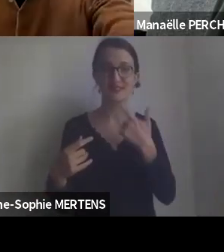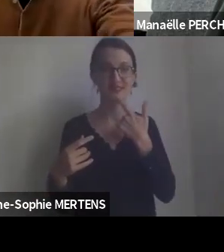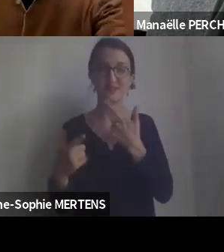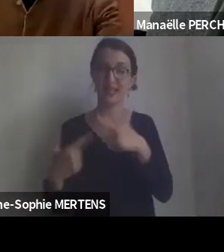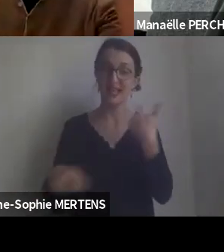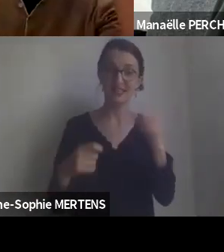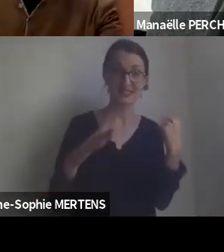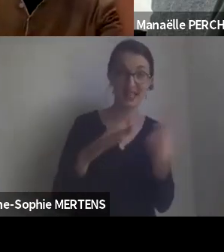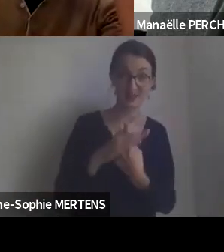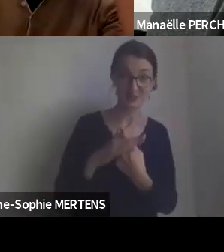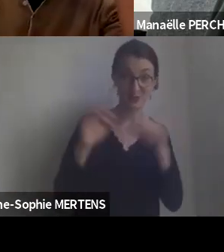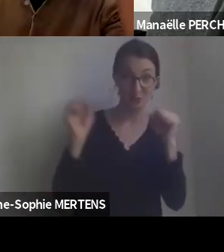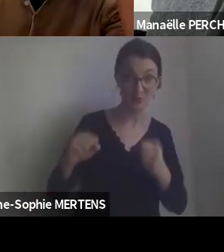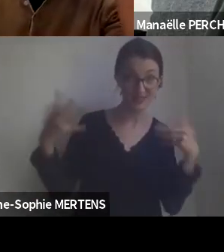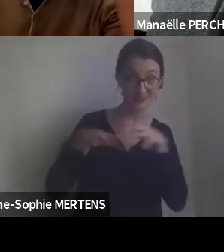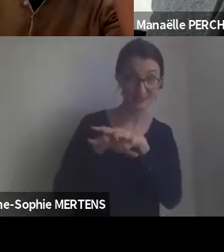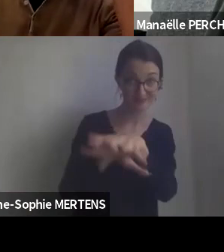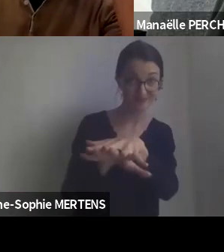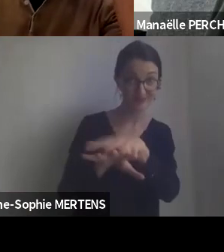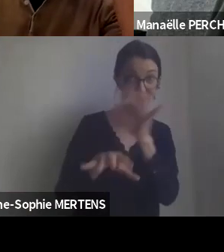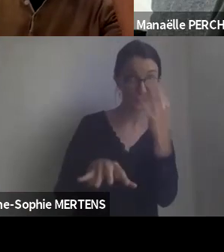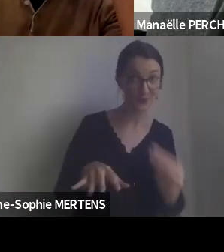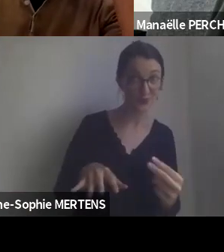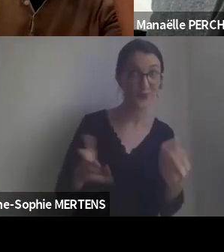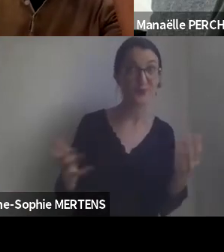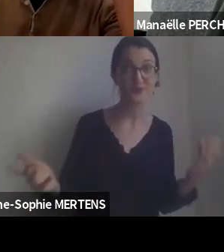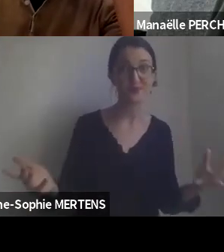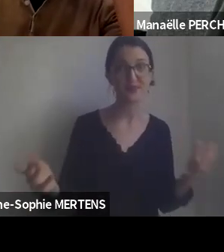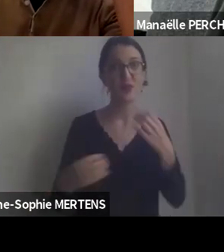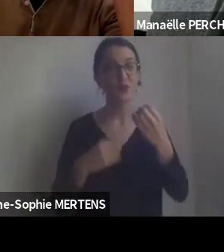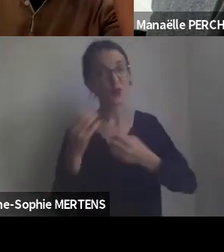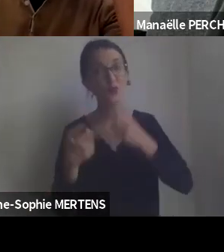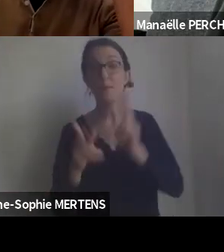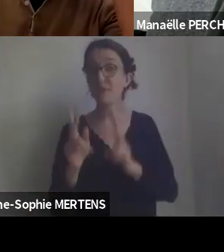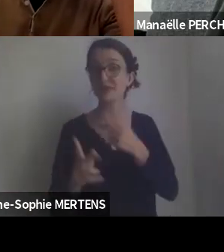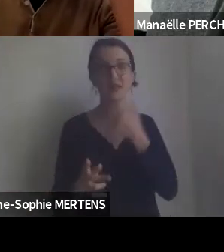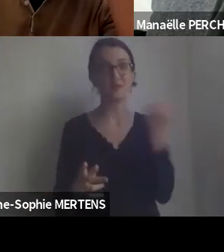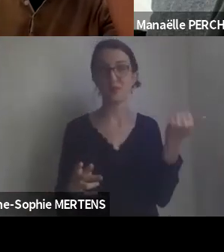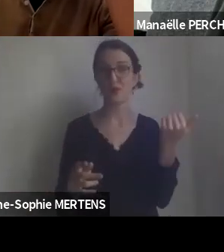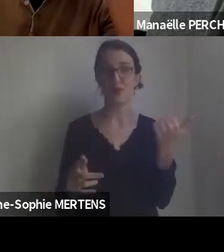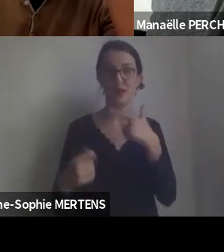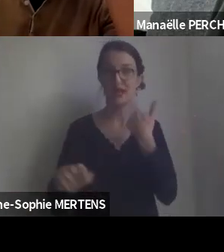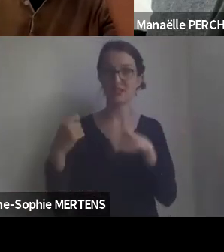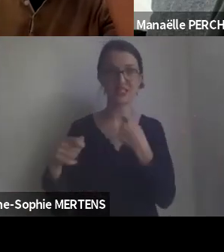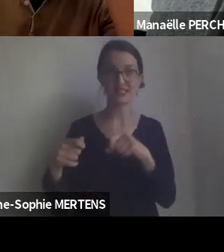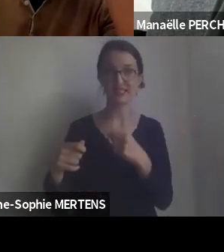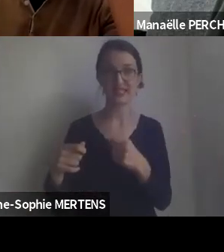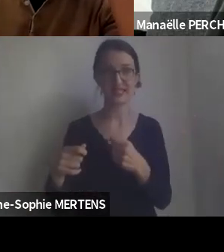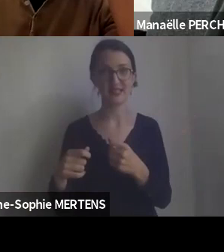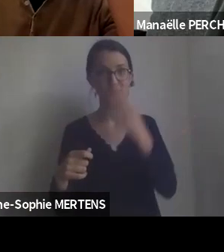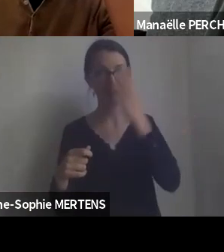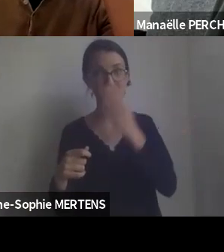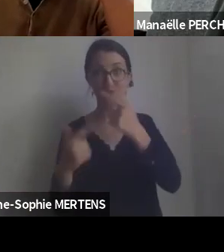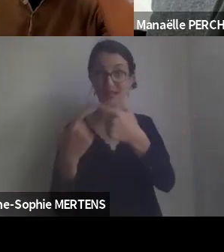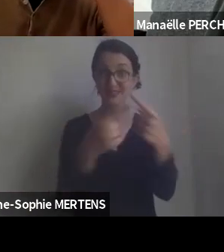est-ce qu'il y a des convergences, est-ce que finalement la diversité, les enseignements retirés de la diversité ne peuvent pas